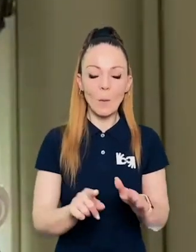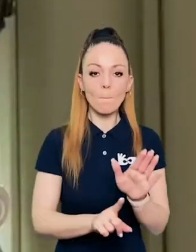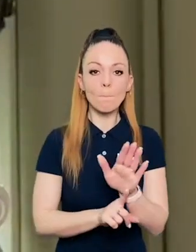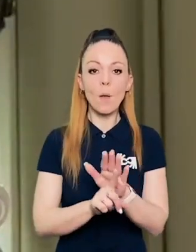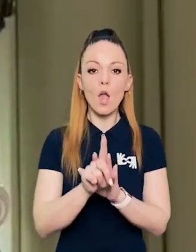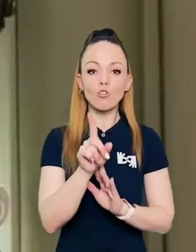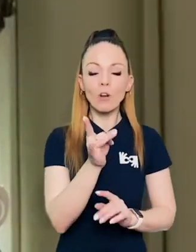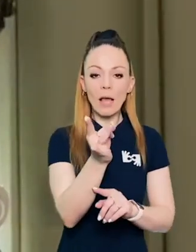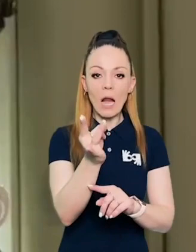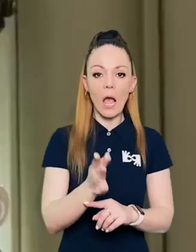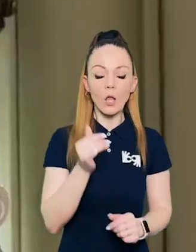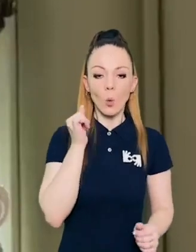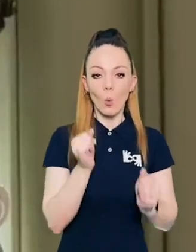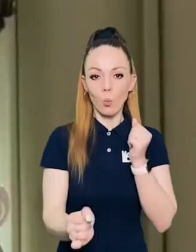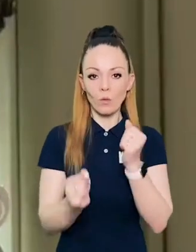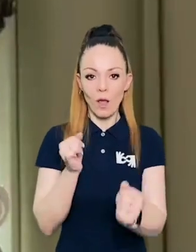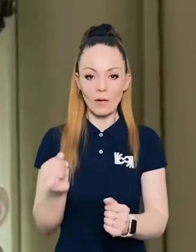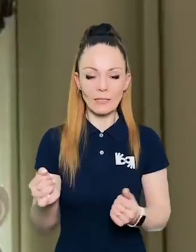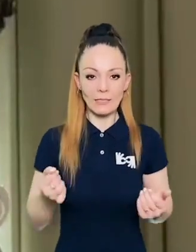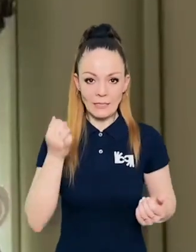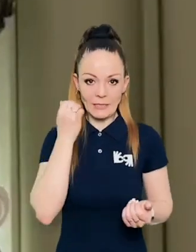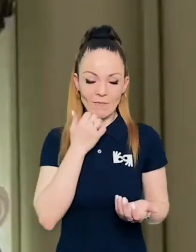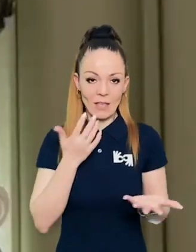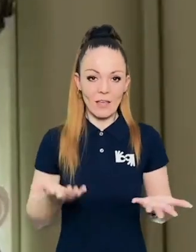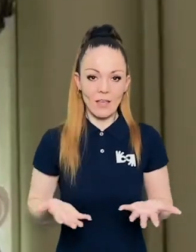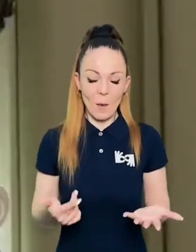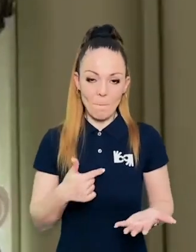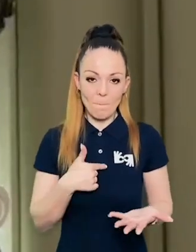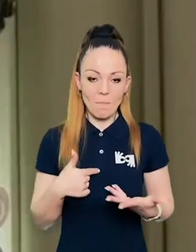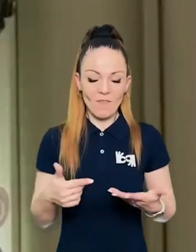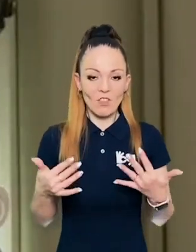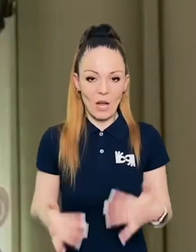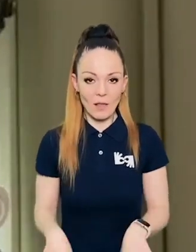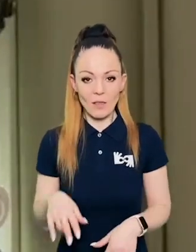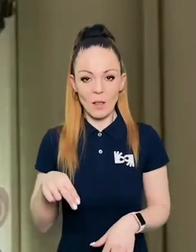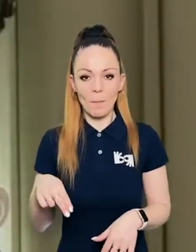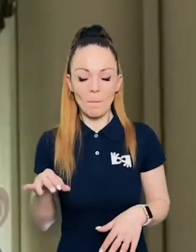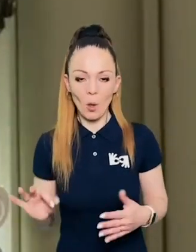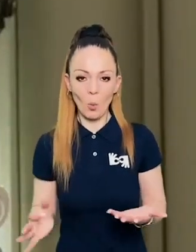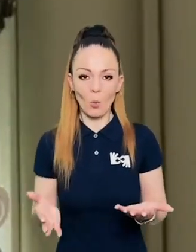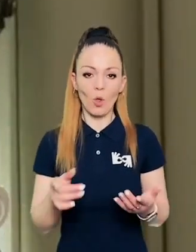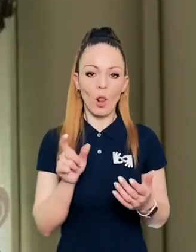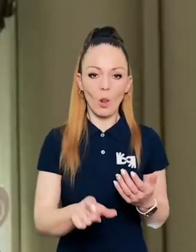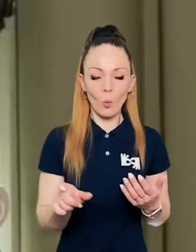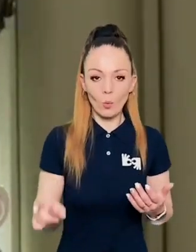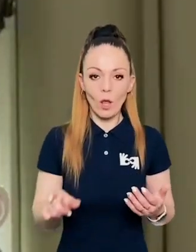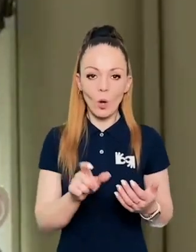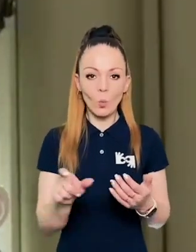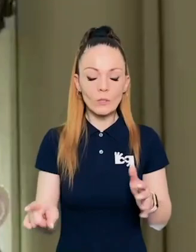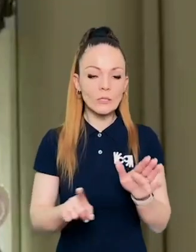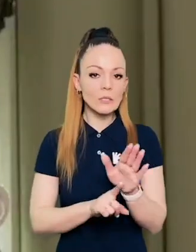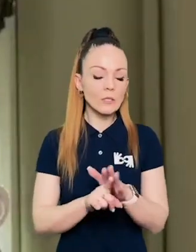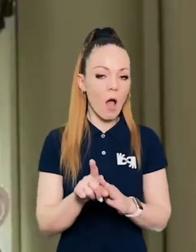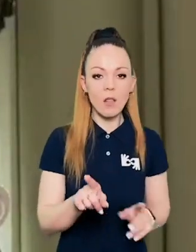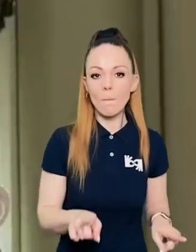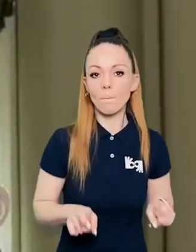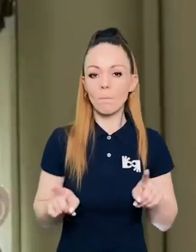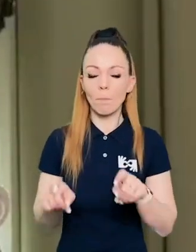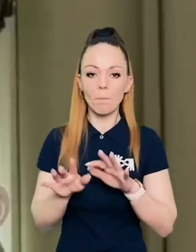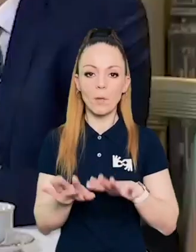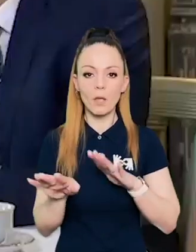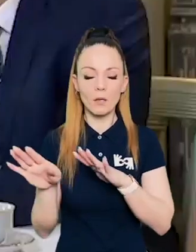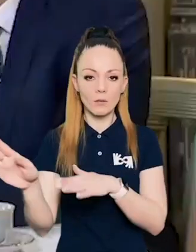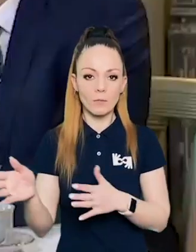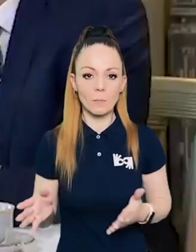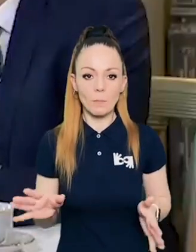захистити небо від тих перших ракетних ударів, завдяки яким ми і втратили, до речі, і ППО, і тощо, і